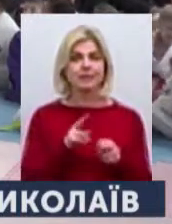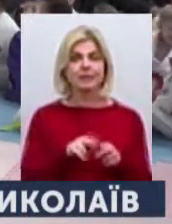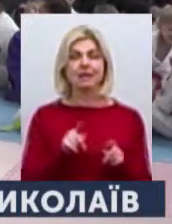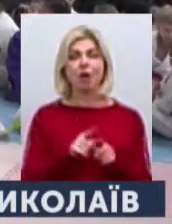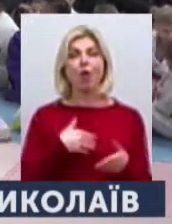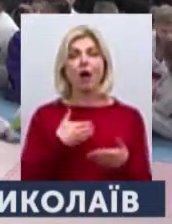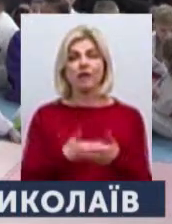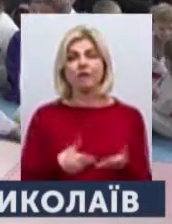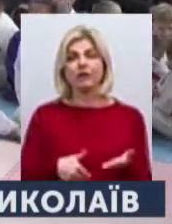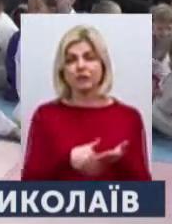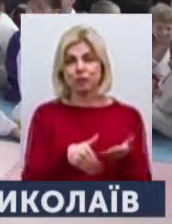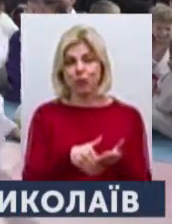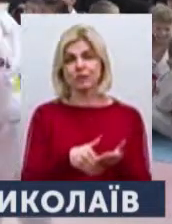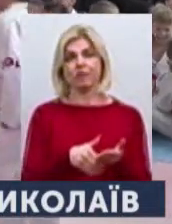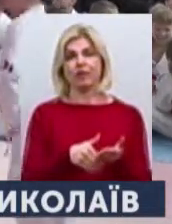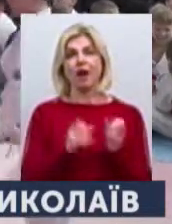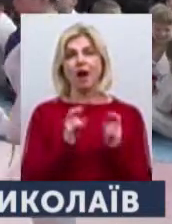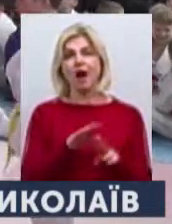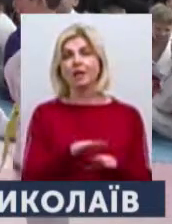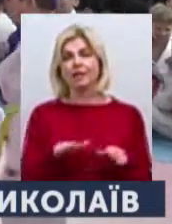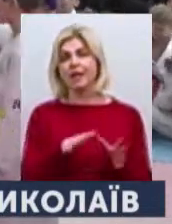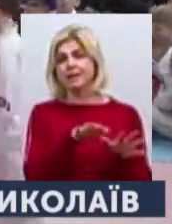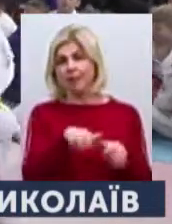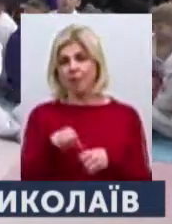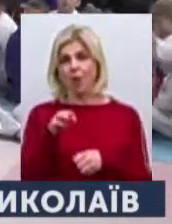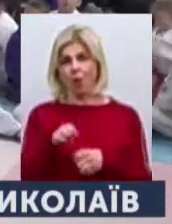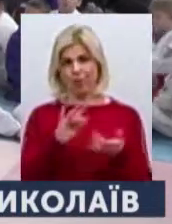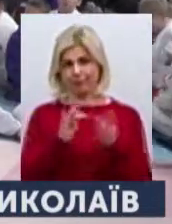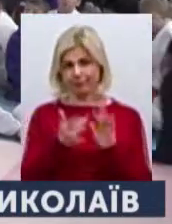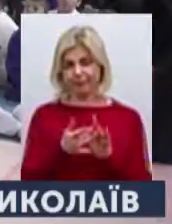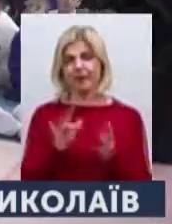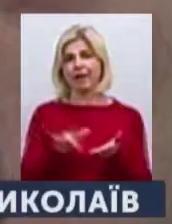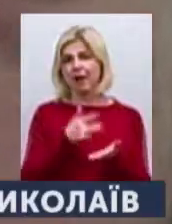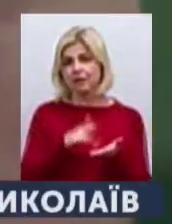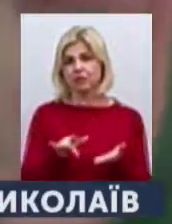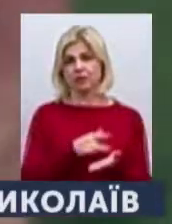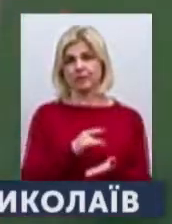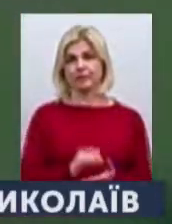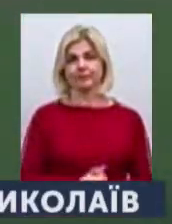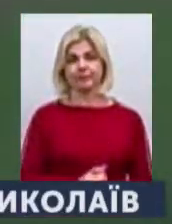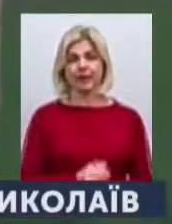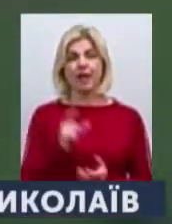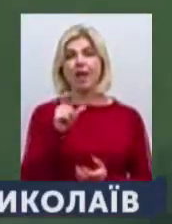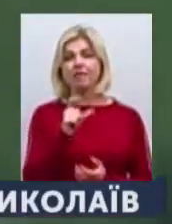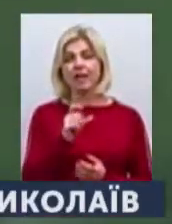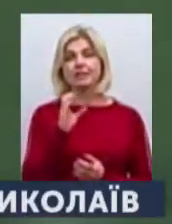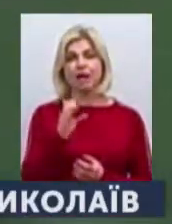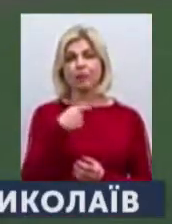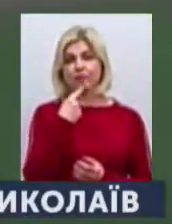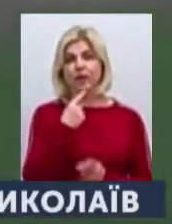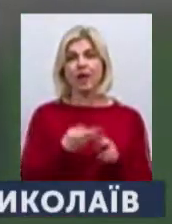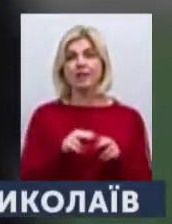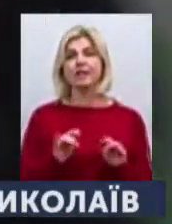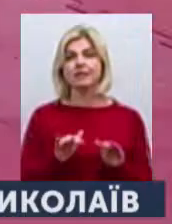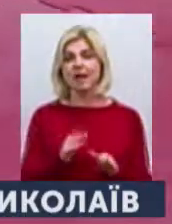спосіб відволікти своїх дітей від гаджетів, віддати можливість проявити себе на татамі. Євген Сандул каже, цей захід ще